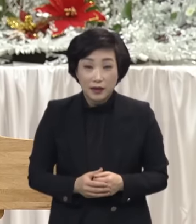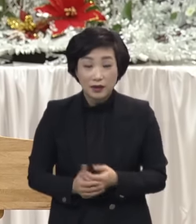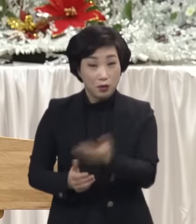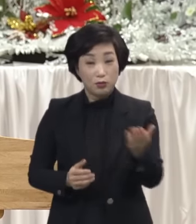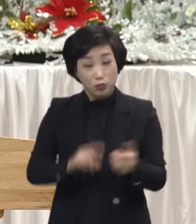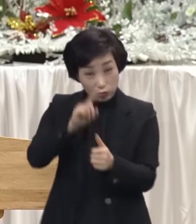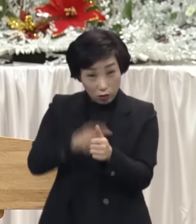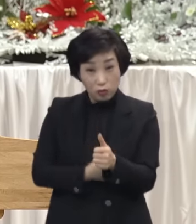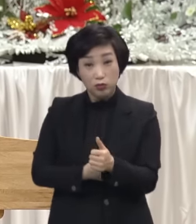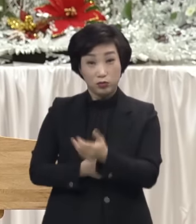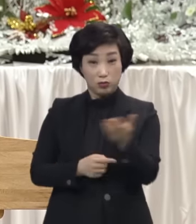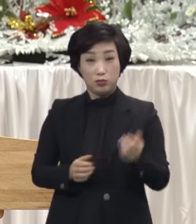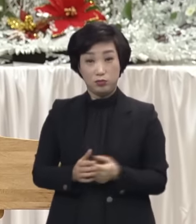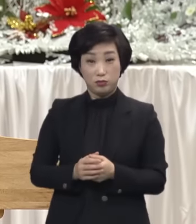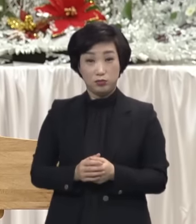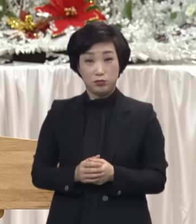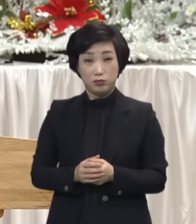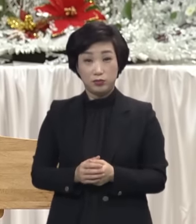당연한 것이죠.